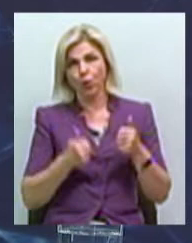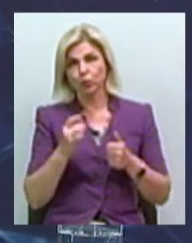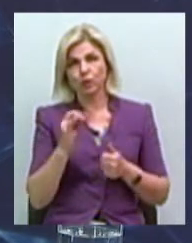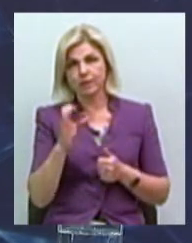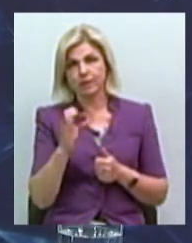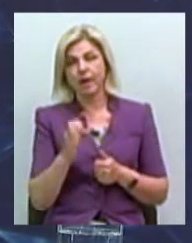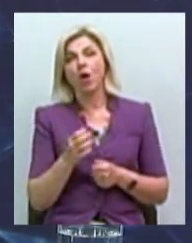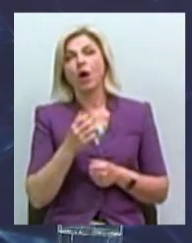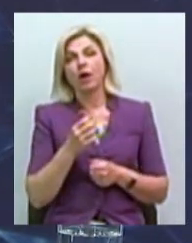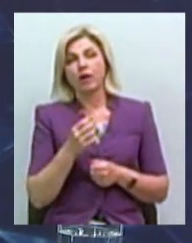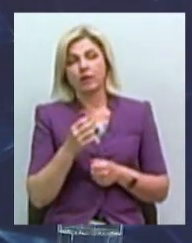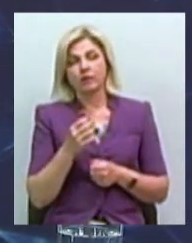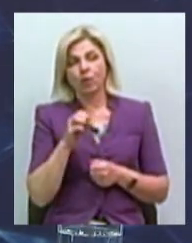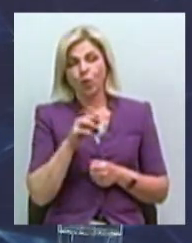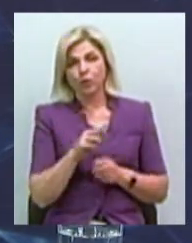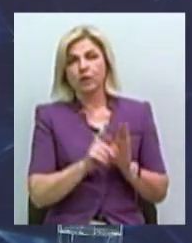моменту оголошення до дати